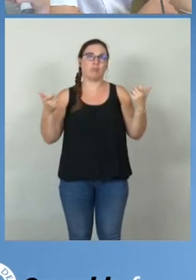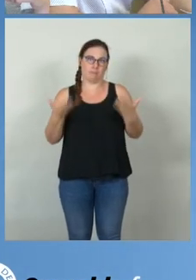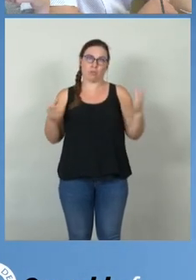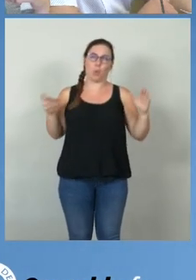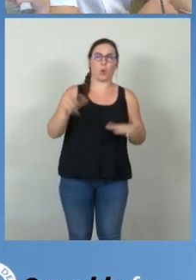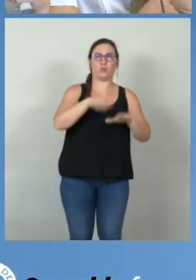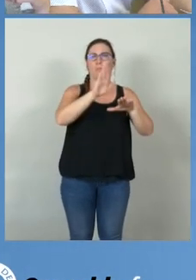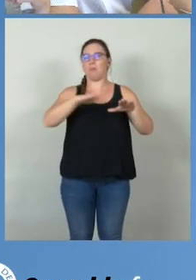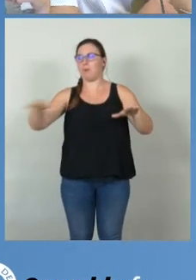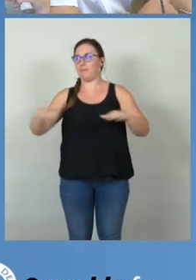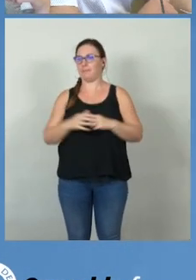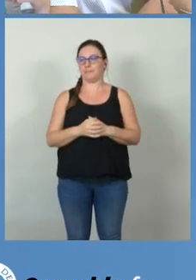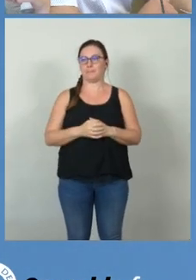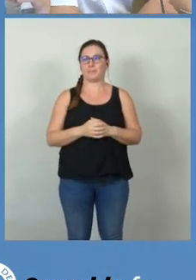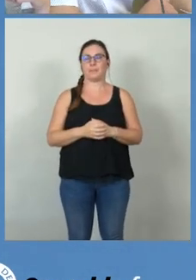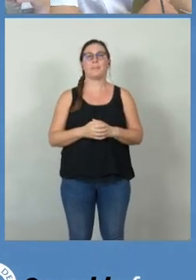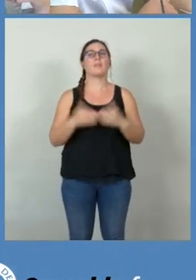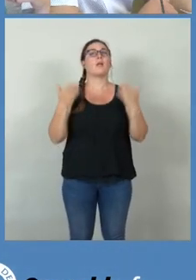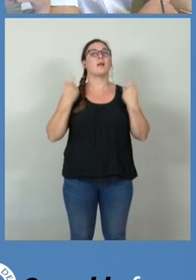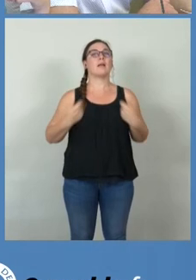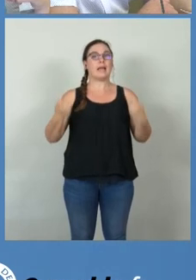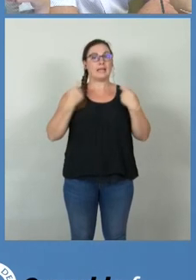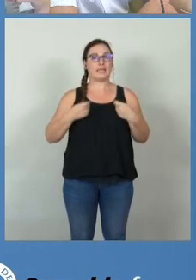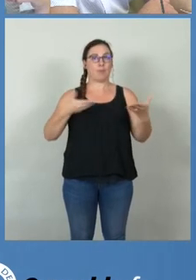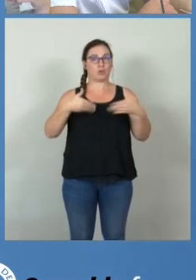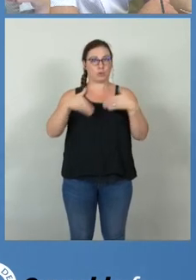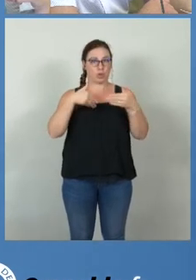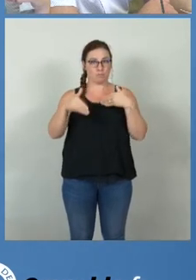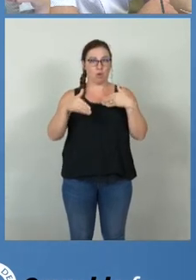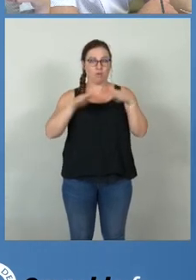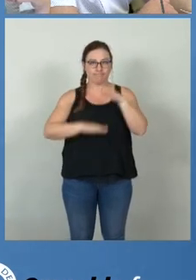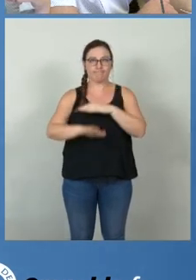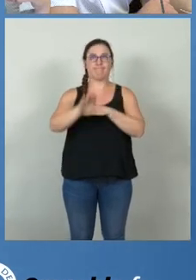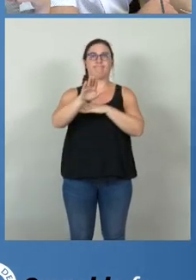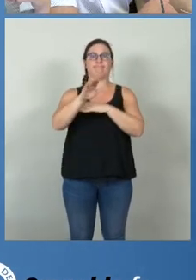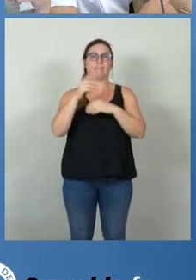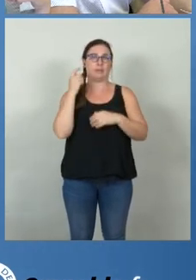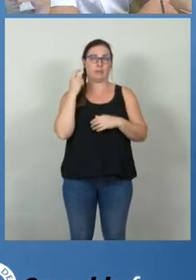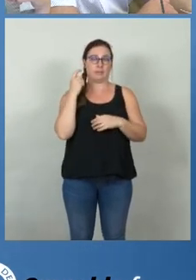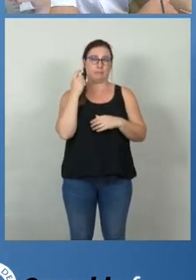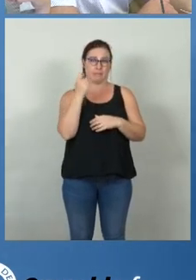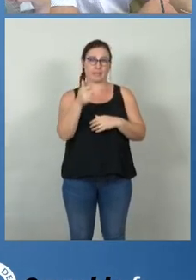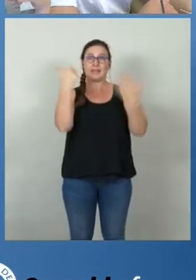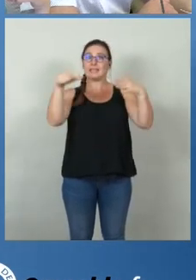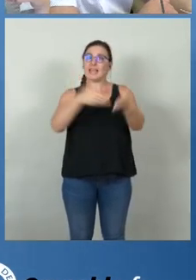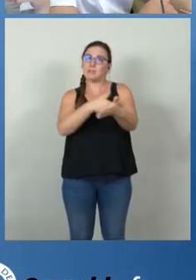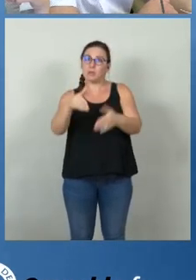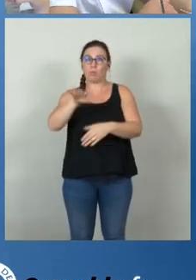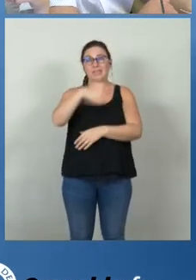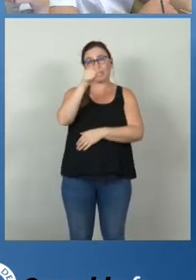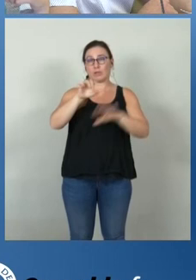ensuite pour les dépenses de fonctionnement progressent de de près de 16 millions 15 millions